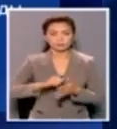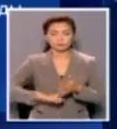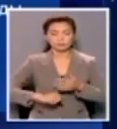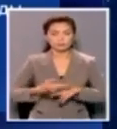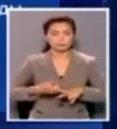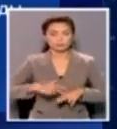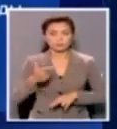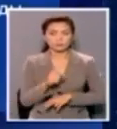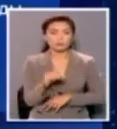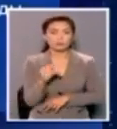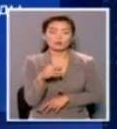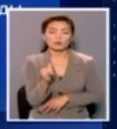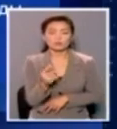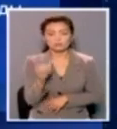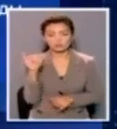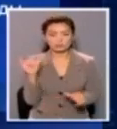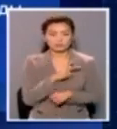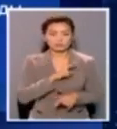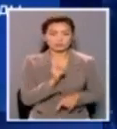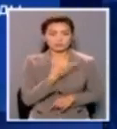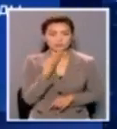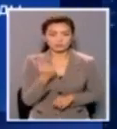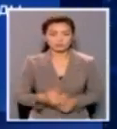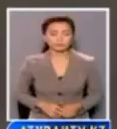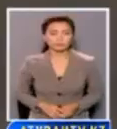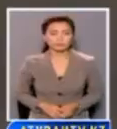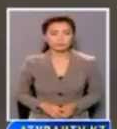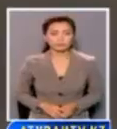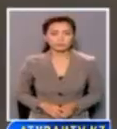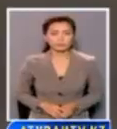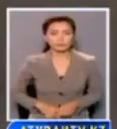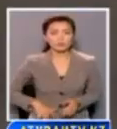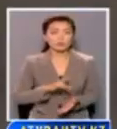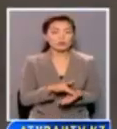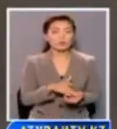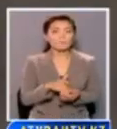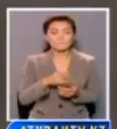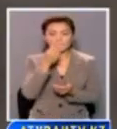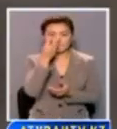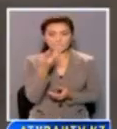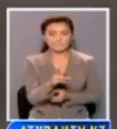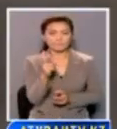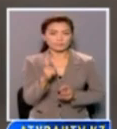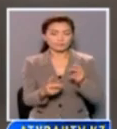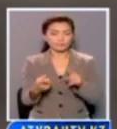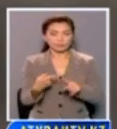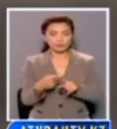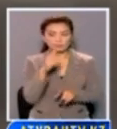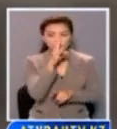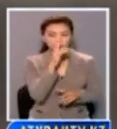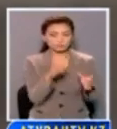Ешқашан күкірт сутегінен уланып қайтыс болды деп айтпайды. Қаланы улап жатқан үш ошақ бар. Алғашқысы